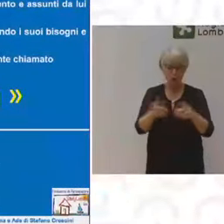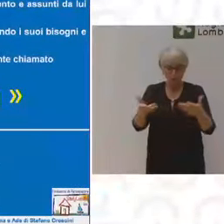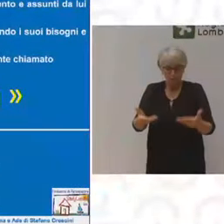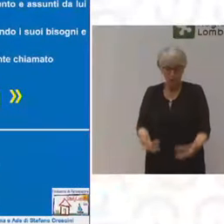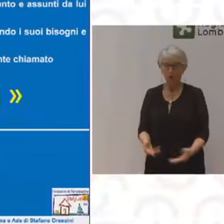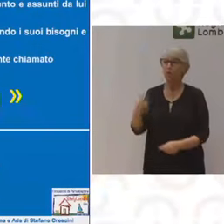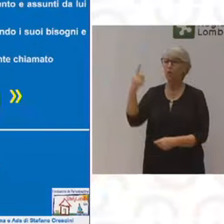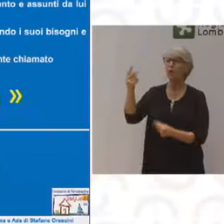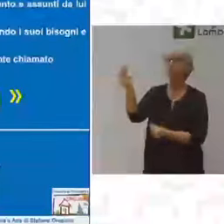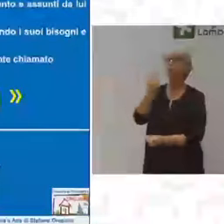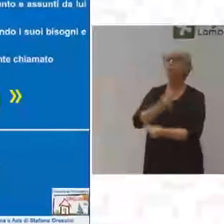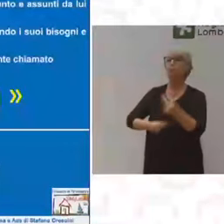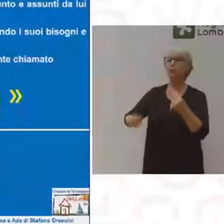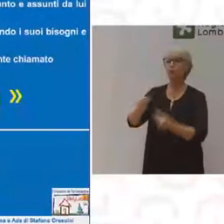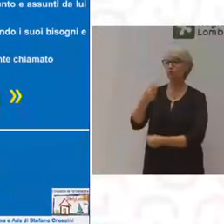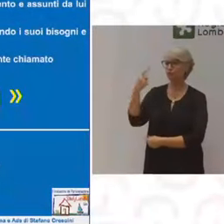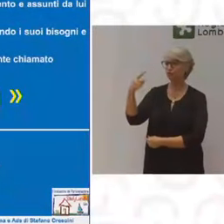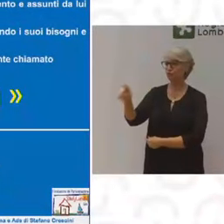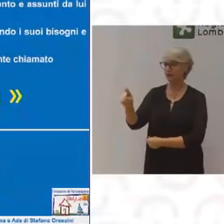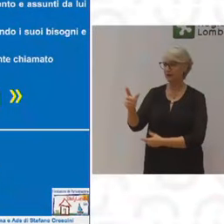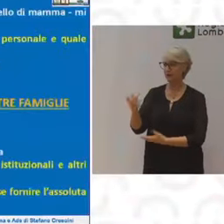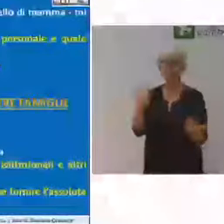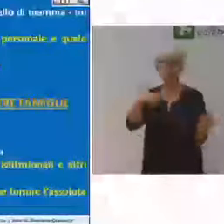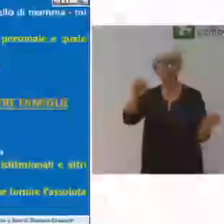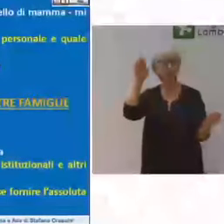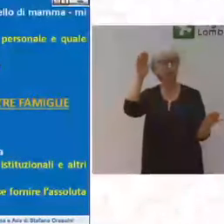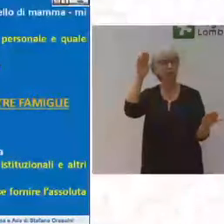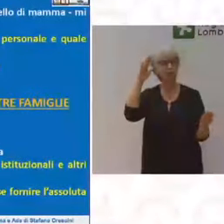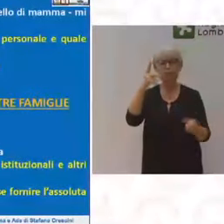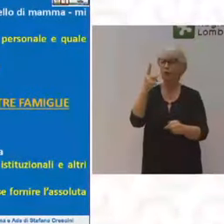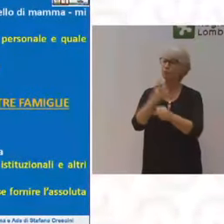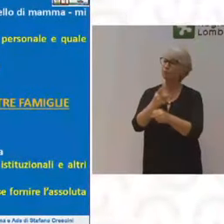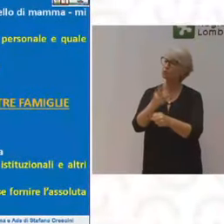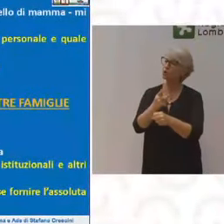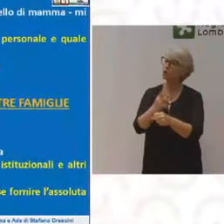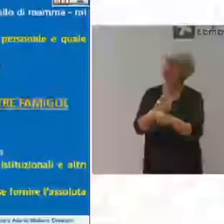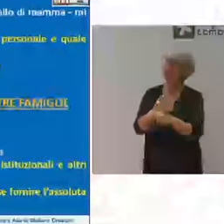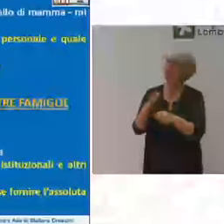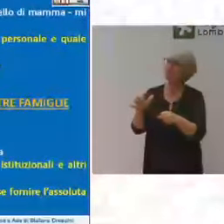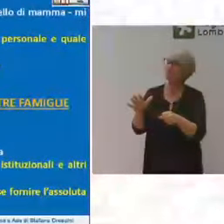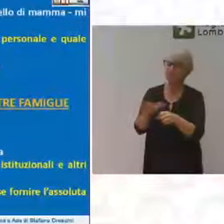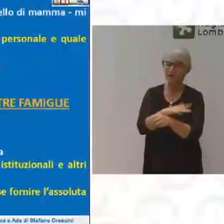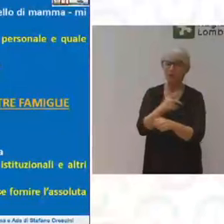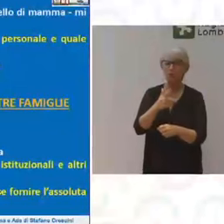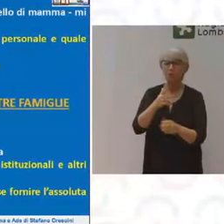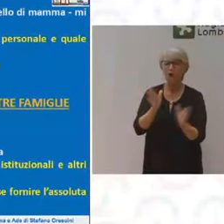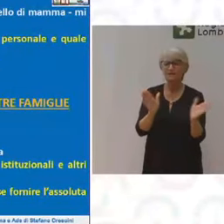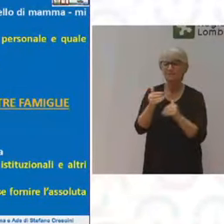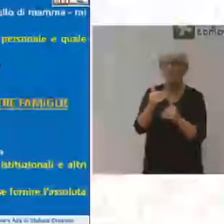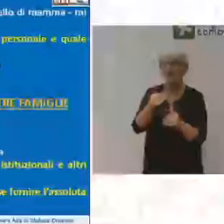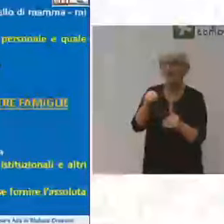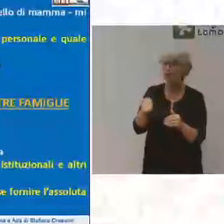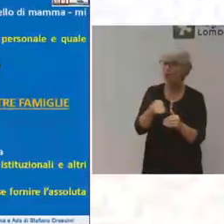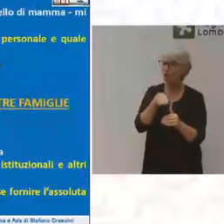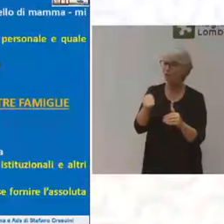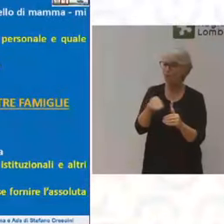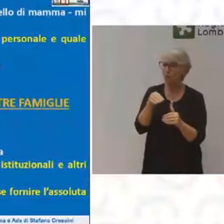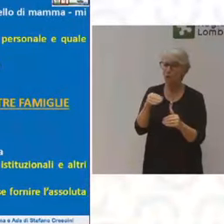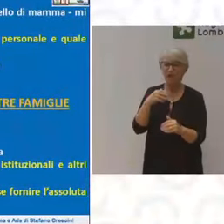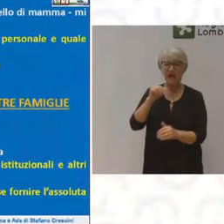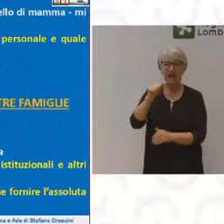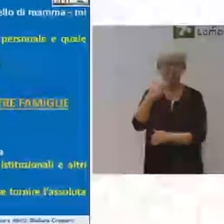Ecco il suo progetto Steffilandia. Ma per il futuro bisognava colmare uno spazio vuoto che nemmeno il mio ruolo di ADS